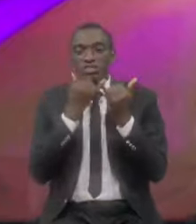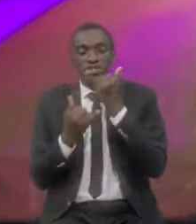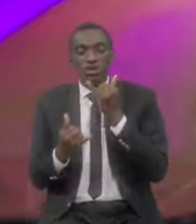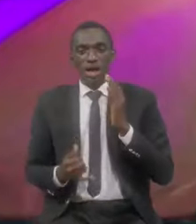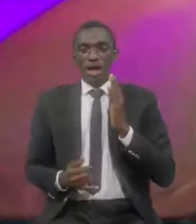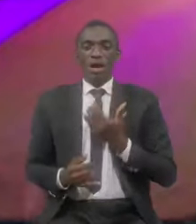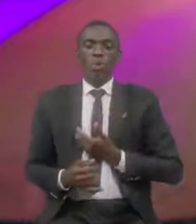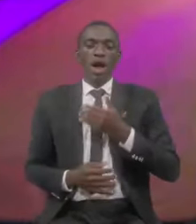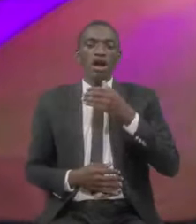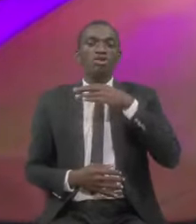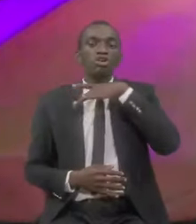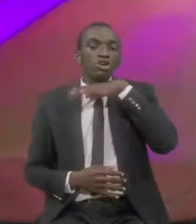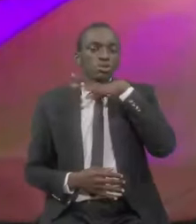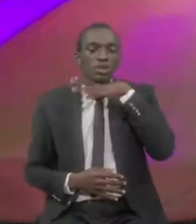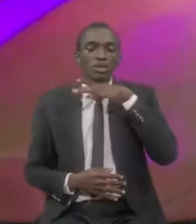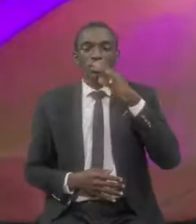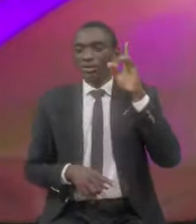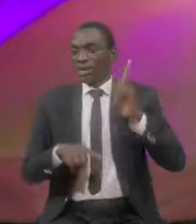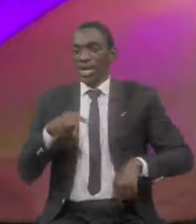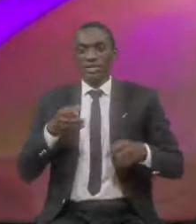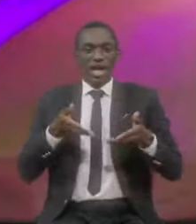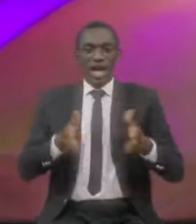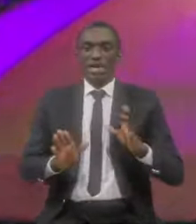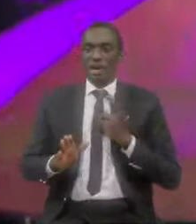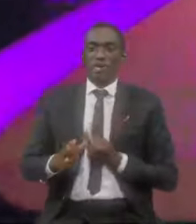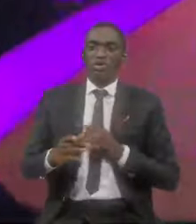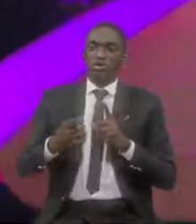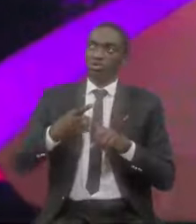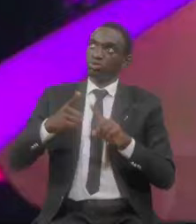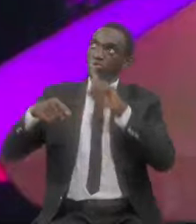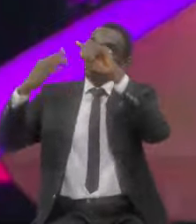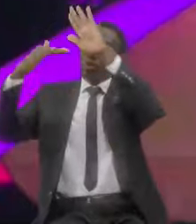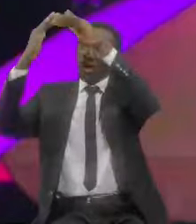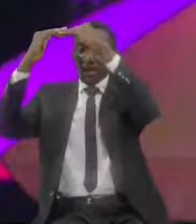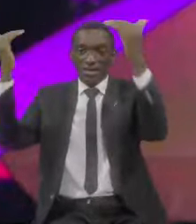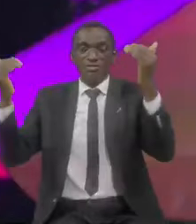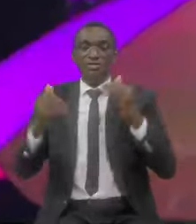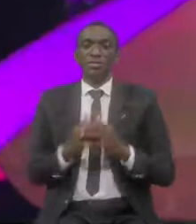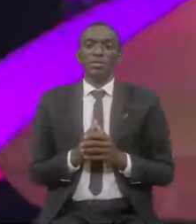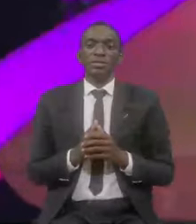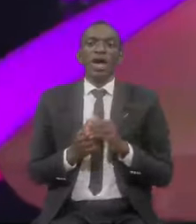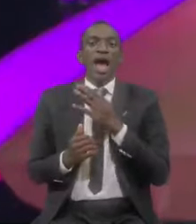corruption ne vont pas nous permettre d'aller au ciel.